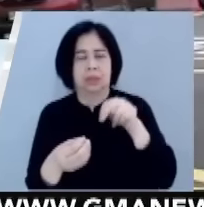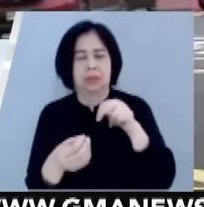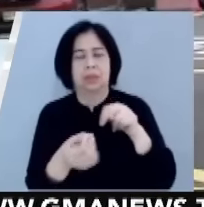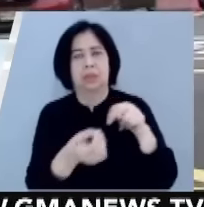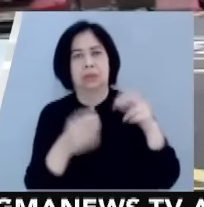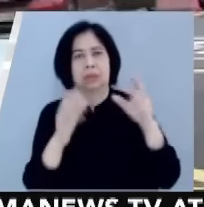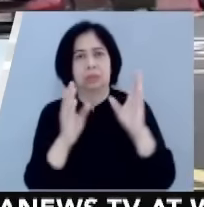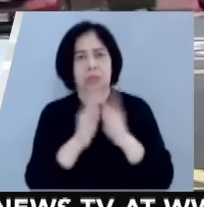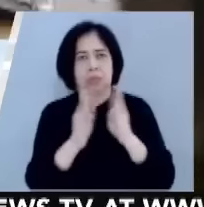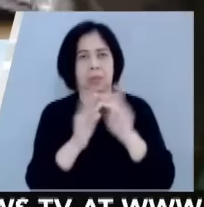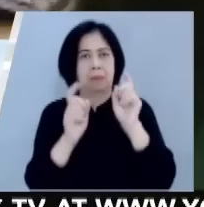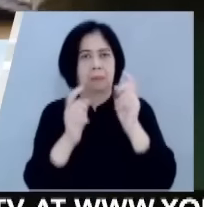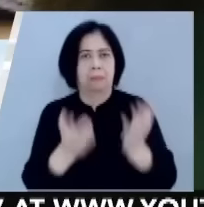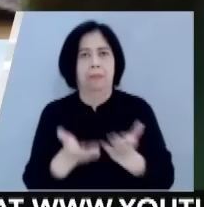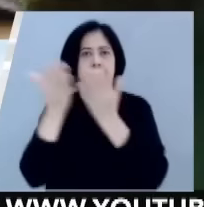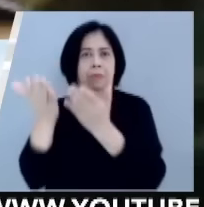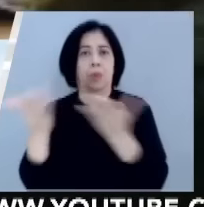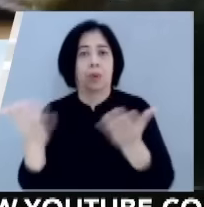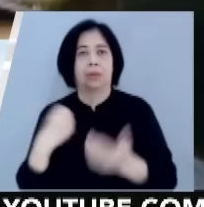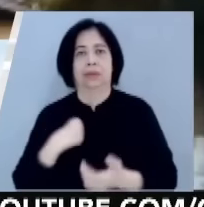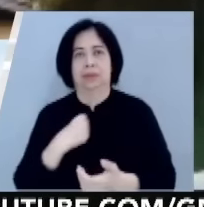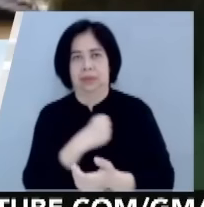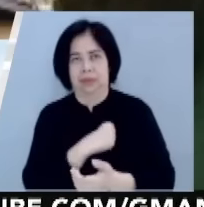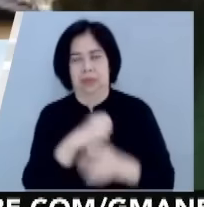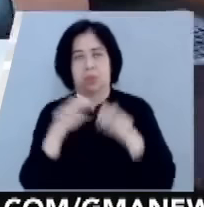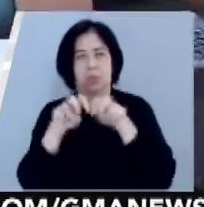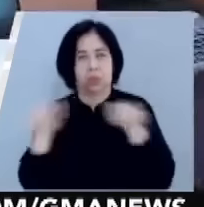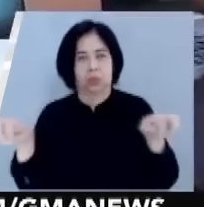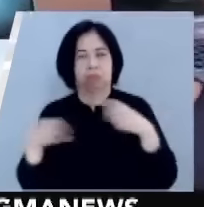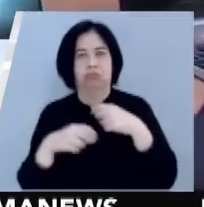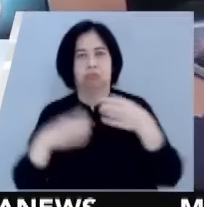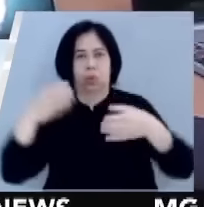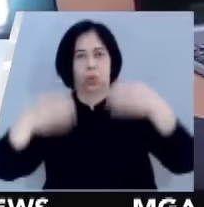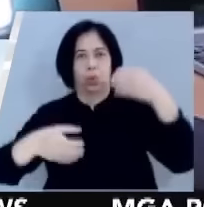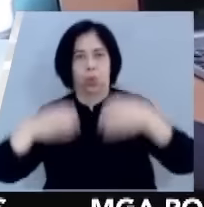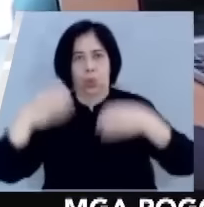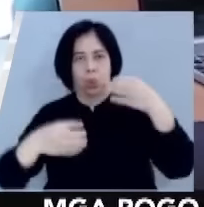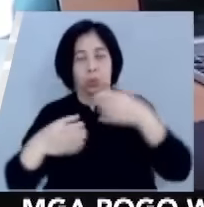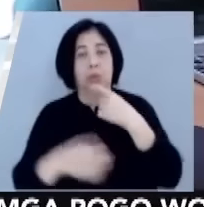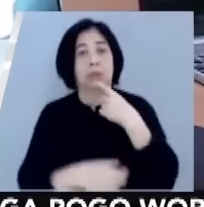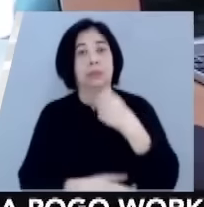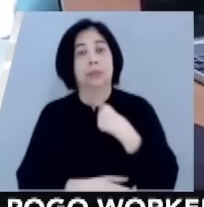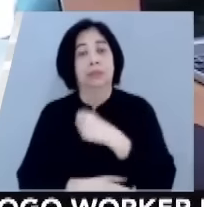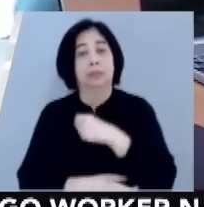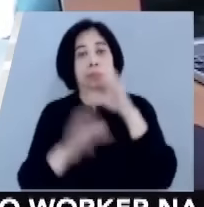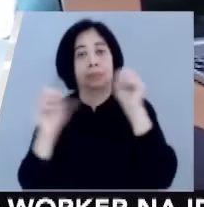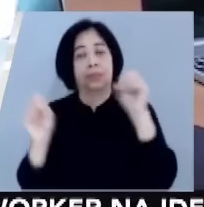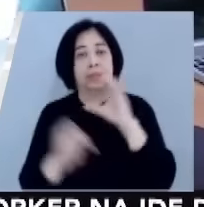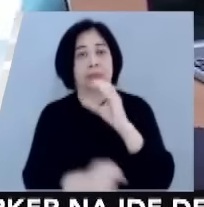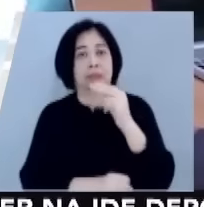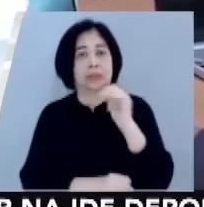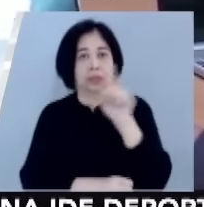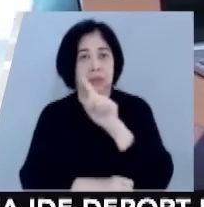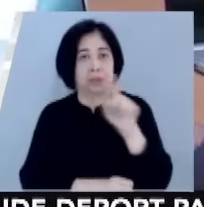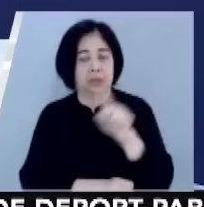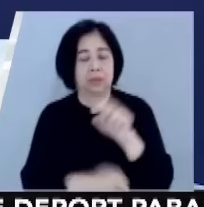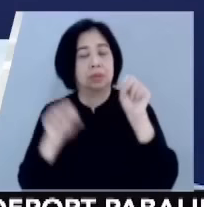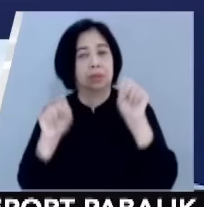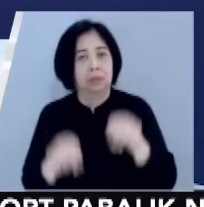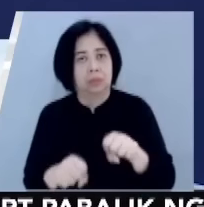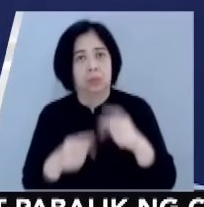na ito sa Senado na siyang uupong impeachment court. Sabi ni Senate President Cheese Escudero, posible magsagawa